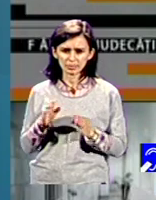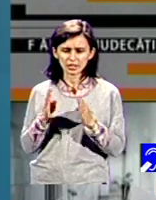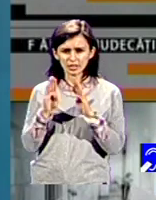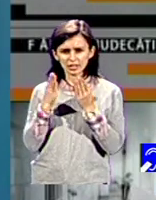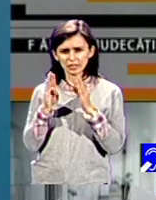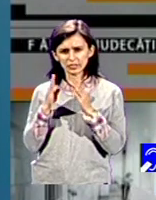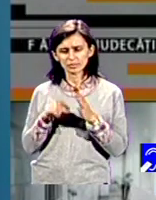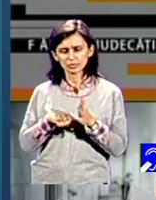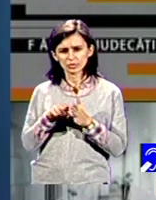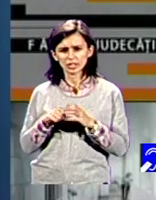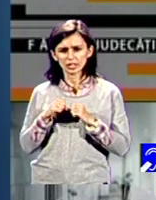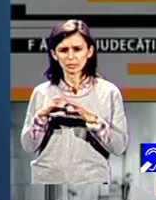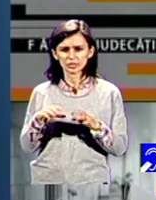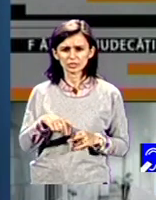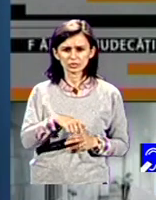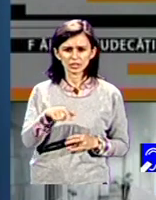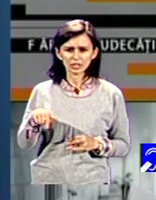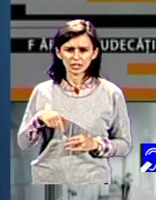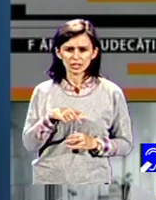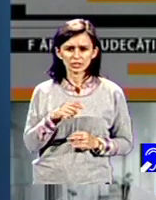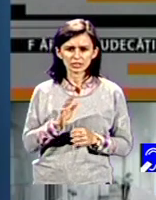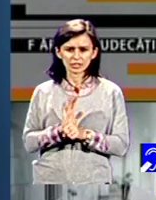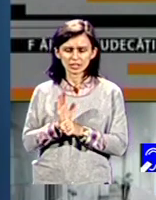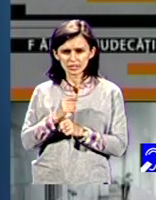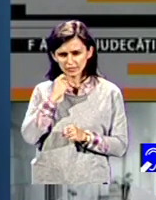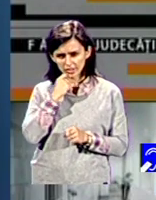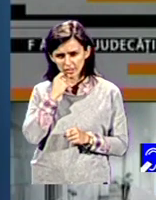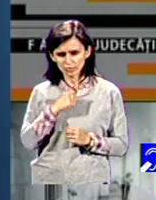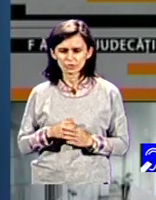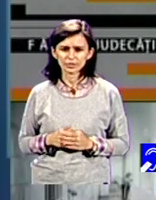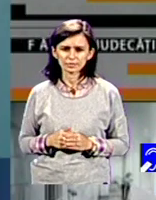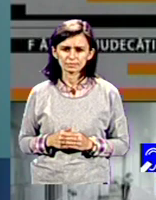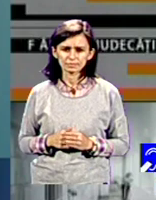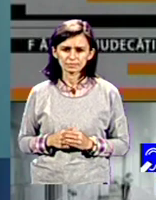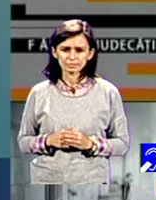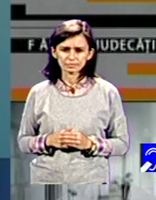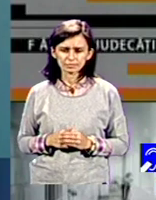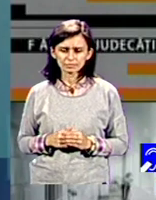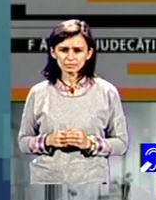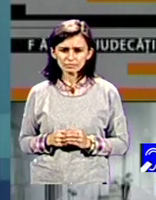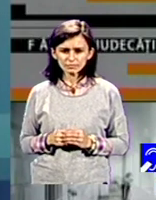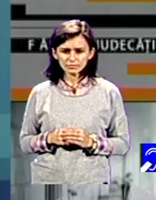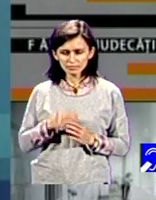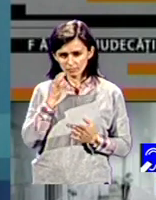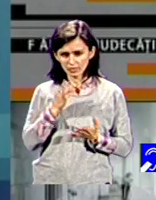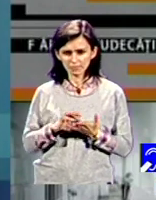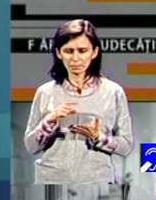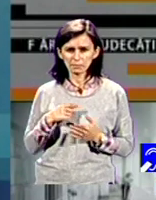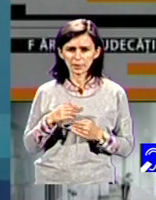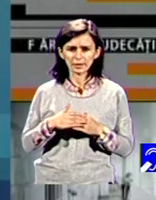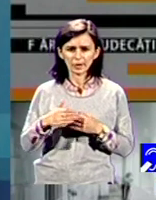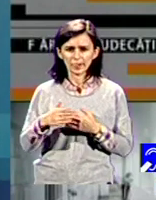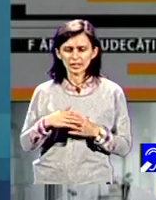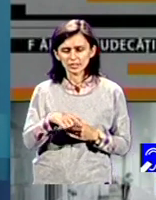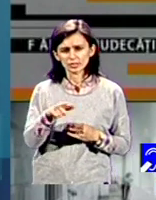pagina de Facebook a emisiunii noastre fără prejudecăți TVR Cluj de altfel ne și angajăm cumva sau promit în să fim alături de voi și să